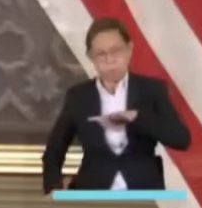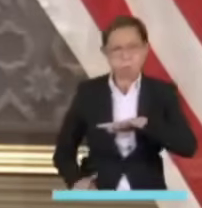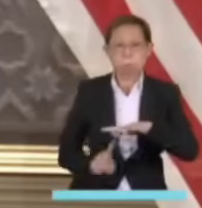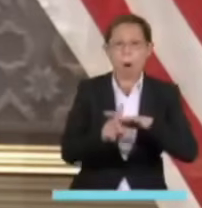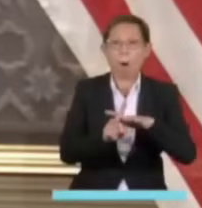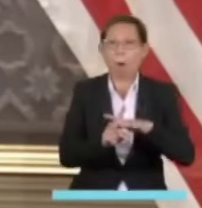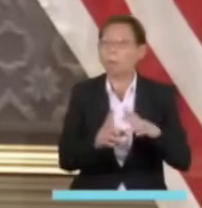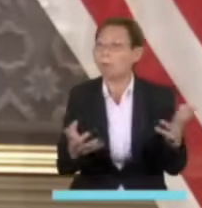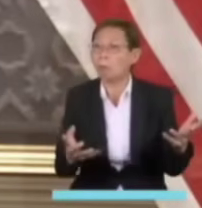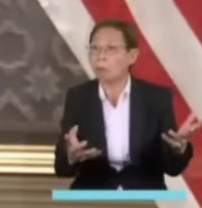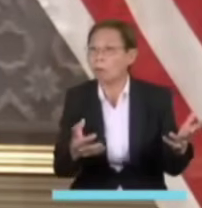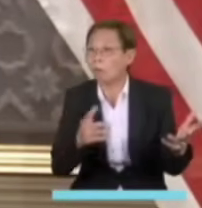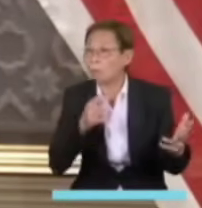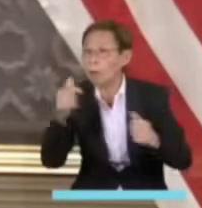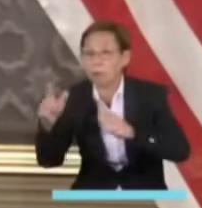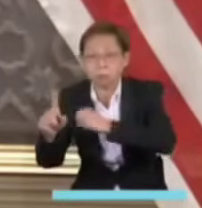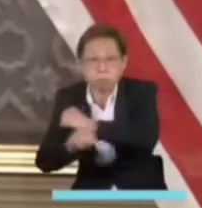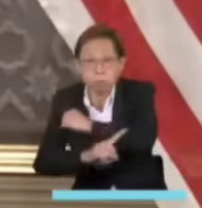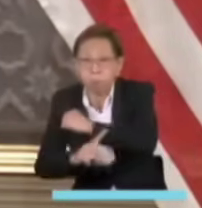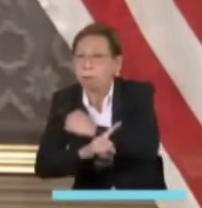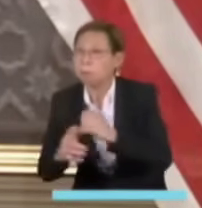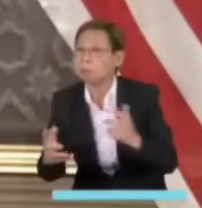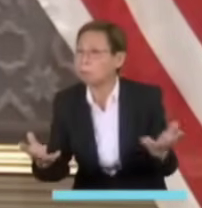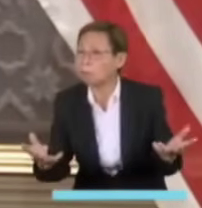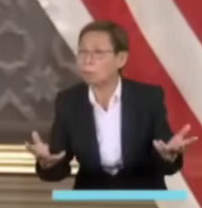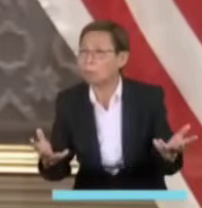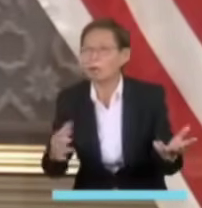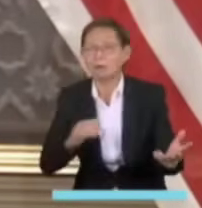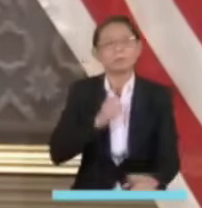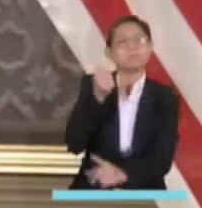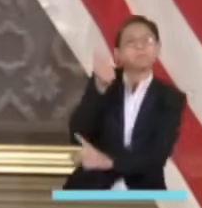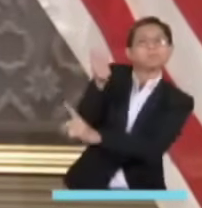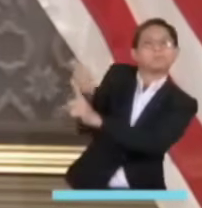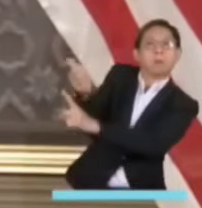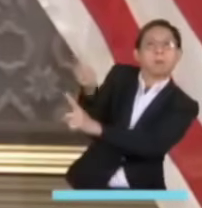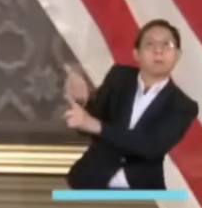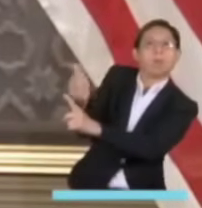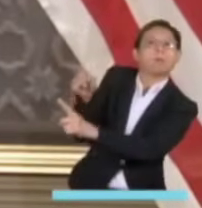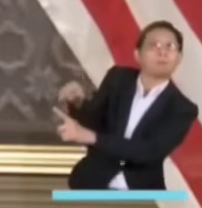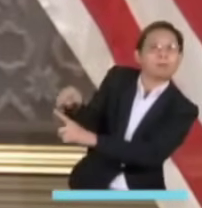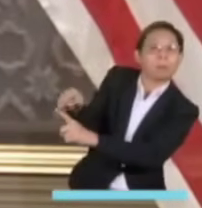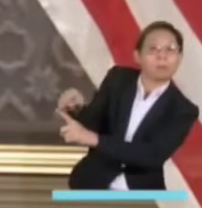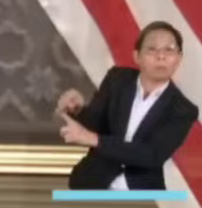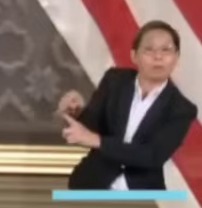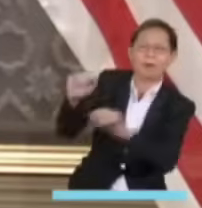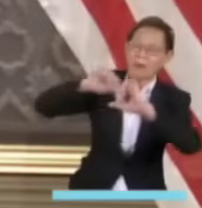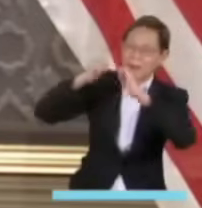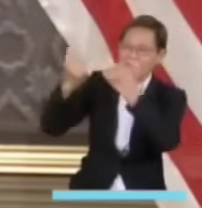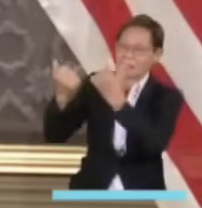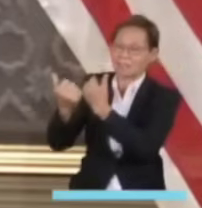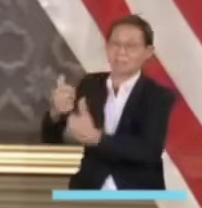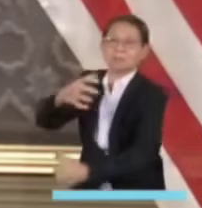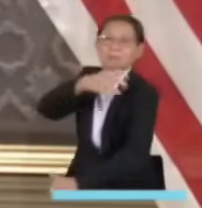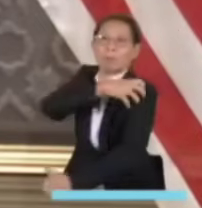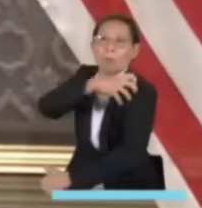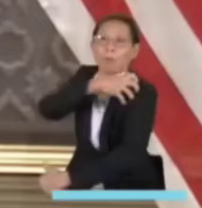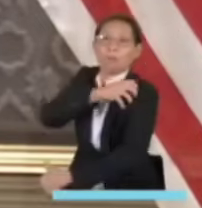menimbun tidak dikenakan tindakan? Maka serahkanlah kepada agensi